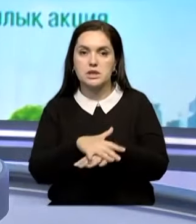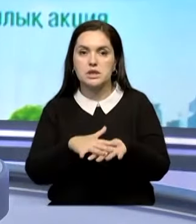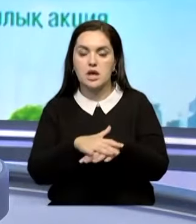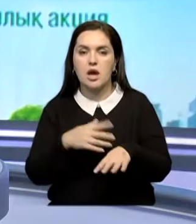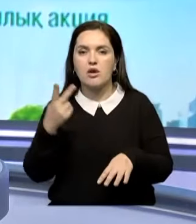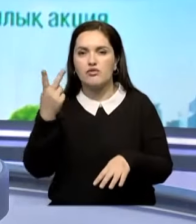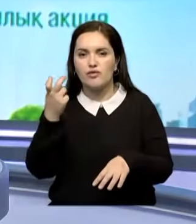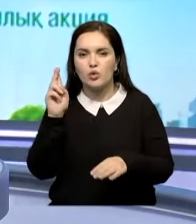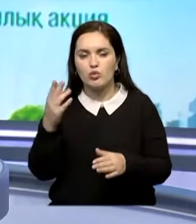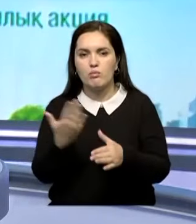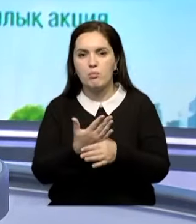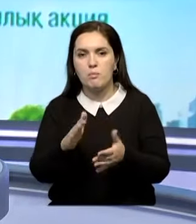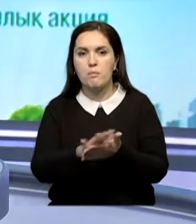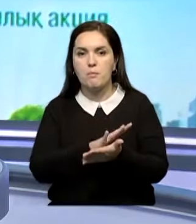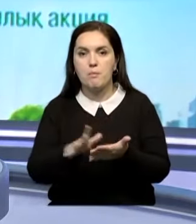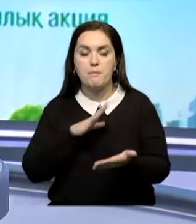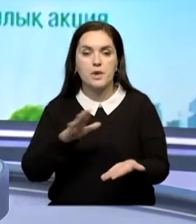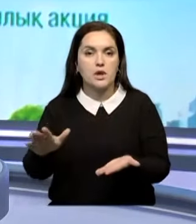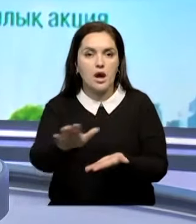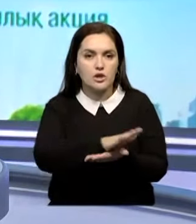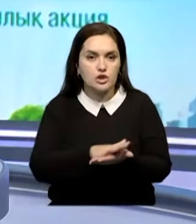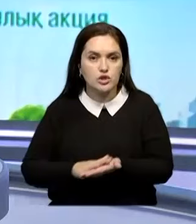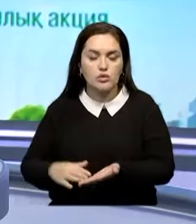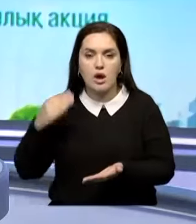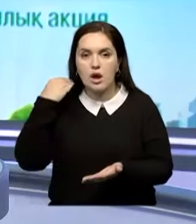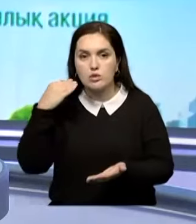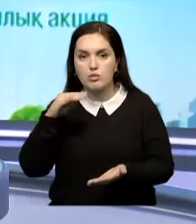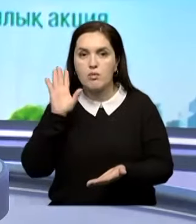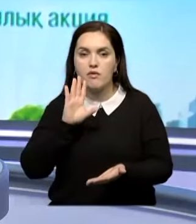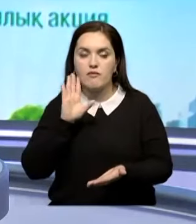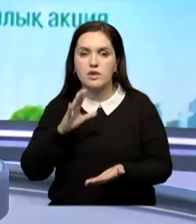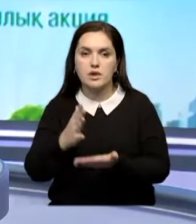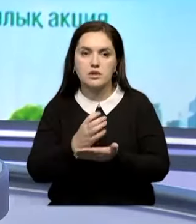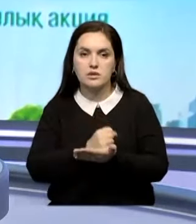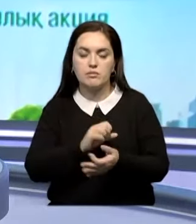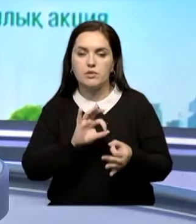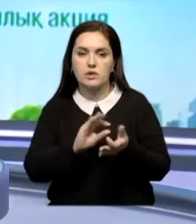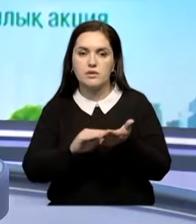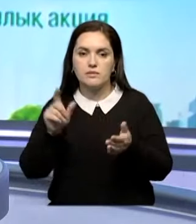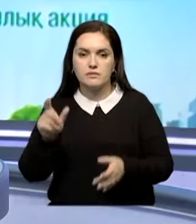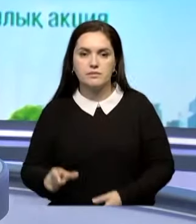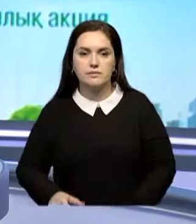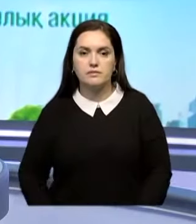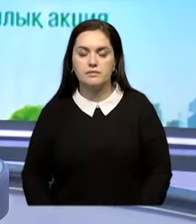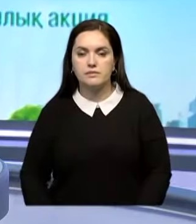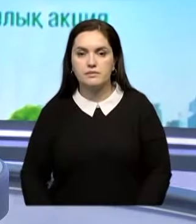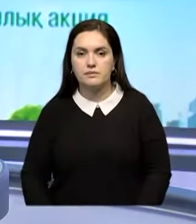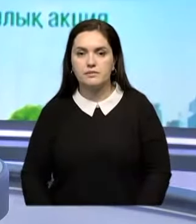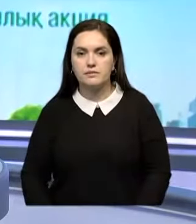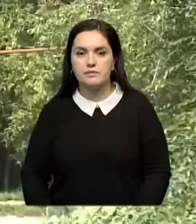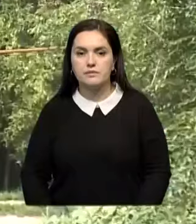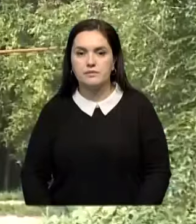полицейские беседовали с населением, 200 волонтеров провели очистку территории Актюбинского водохранилища. Подробности у наших корреспондентов.